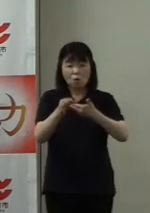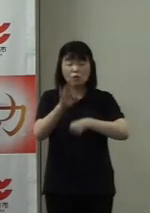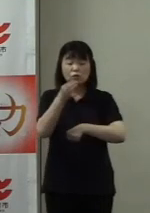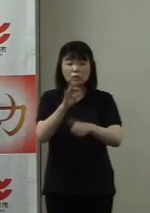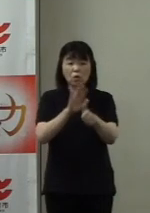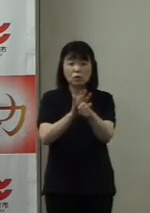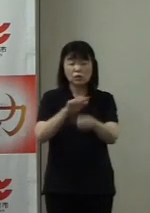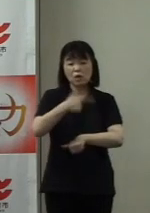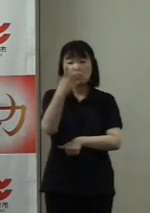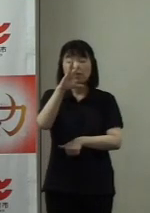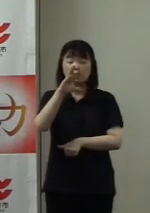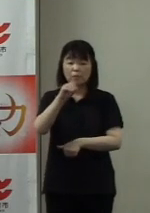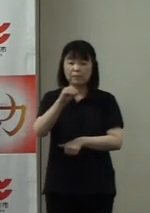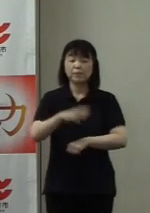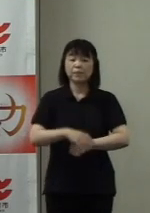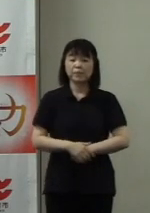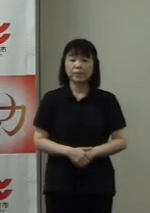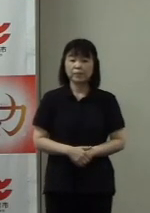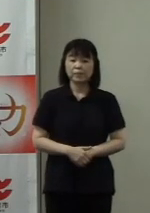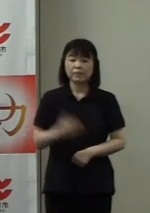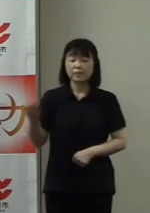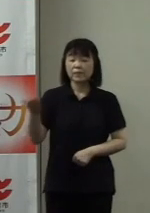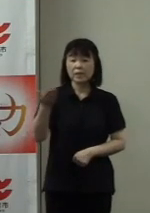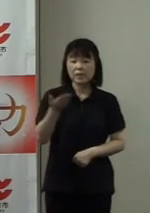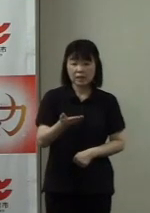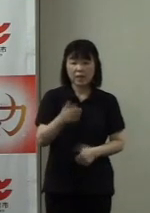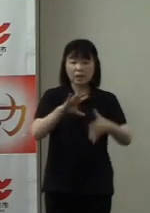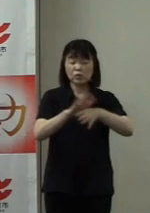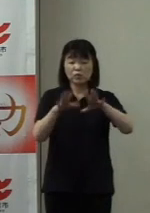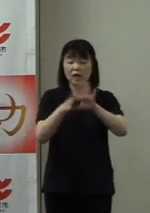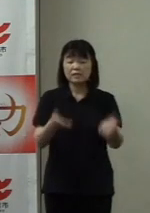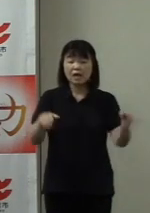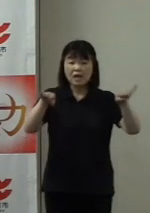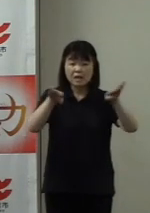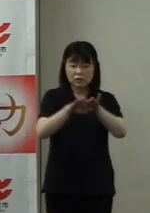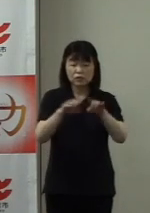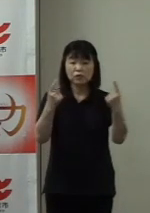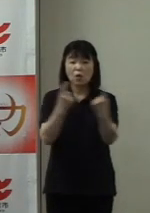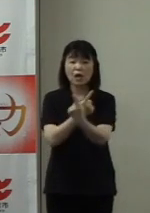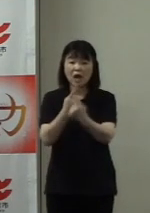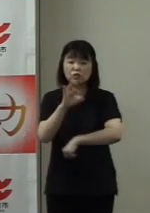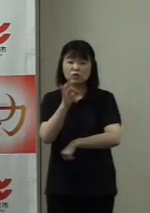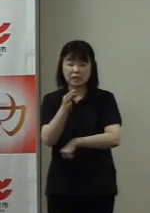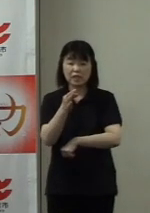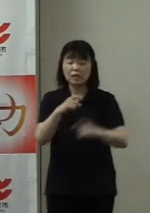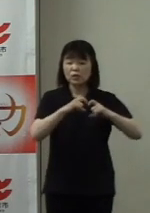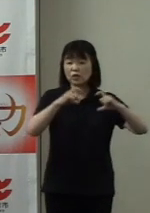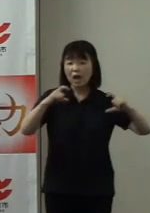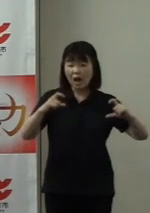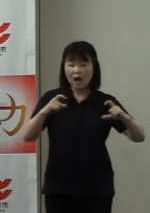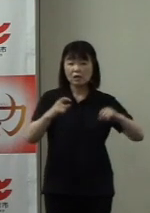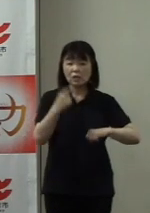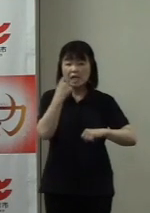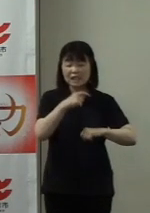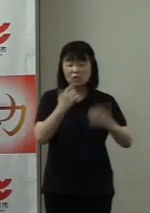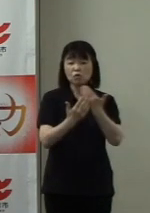ました。次に文化施設の改修費ということで、ビッグハート出雲の白のホールの